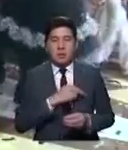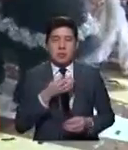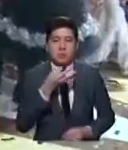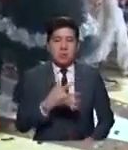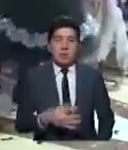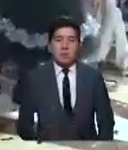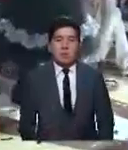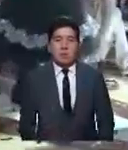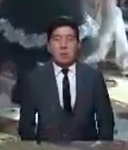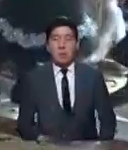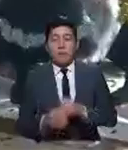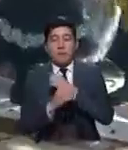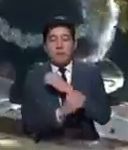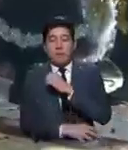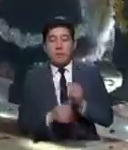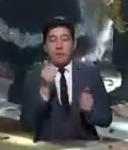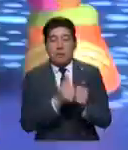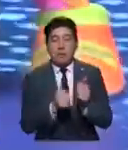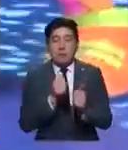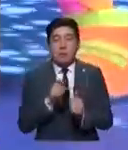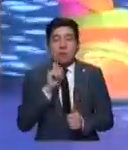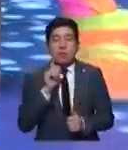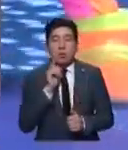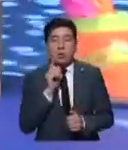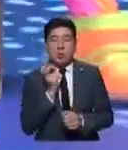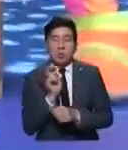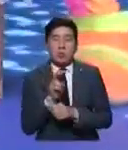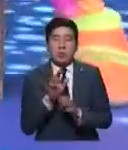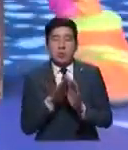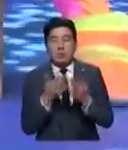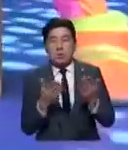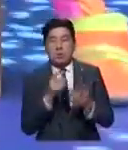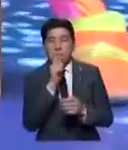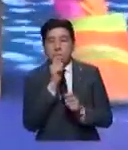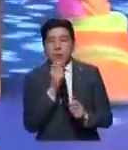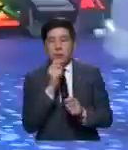В заключении каждый юный гость получил поздравительную открытку и подарок от имени